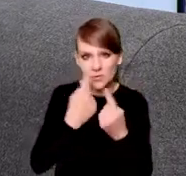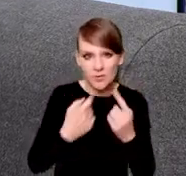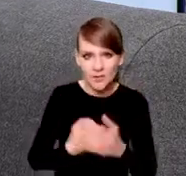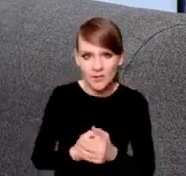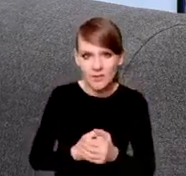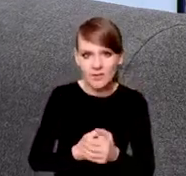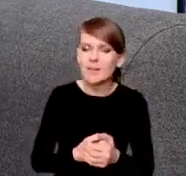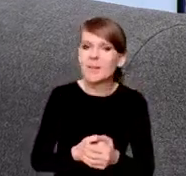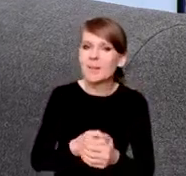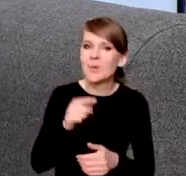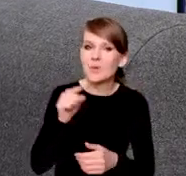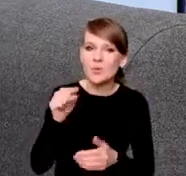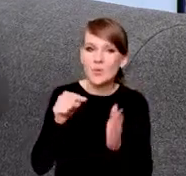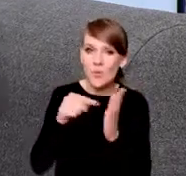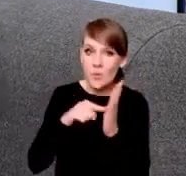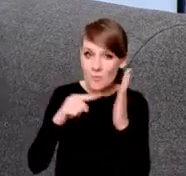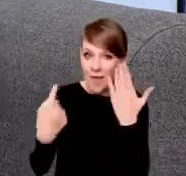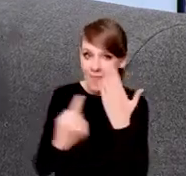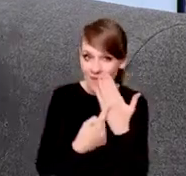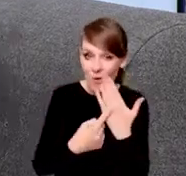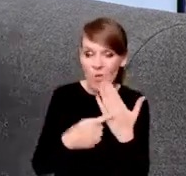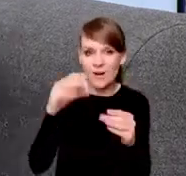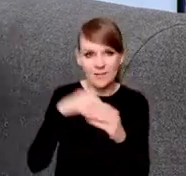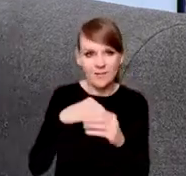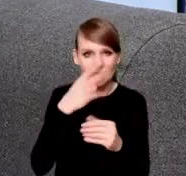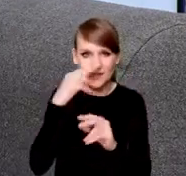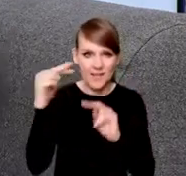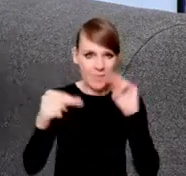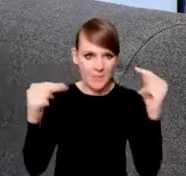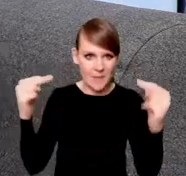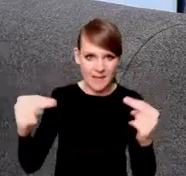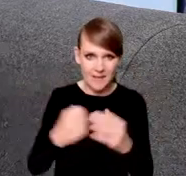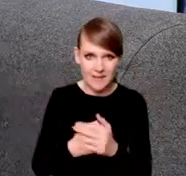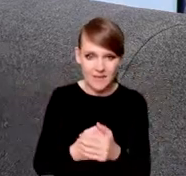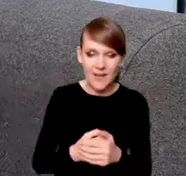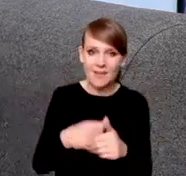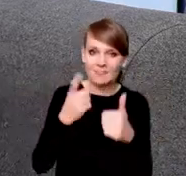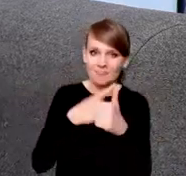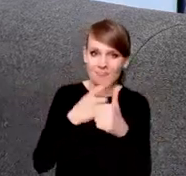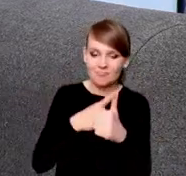widać wszystkie te perspektywy. Potrzebny jest jednak ten systemowy,